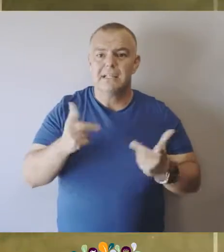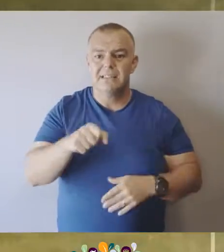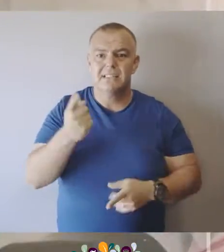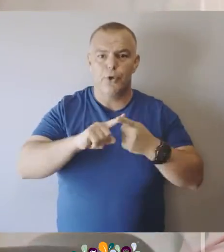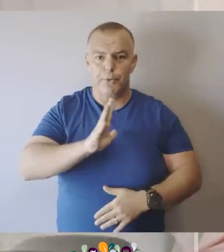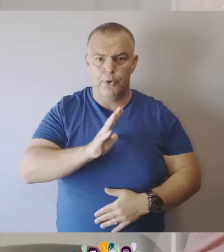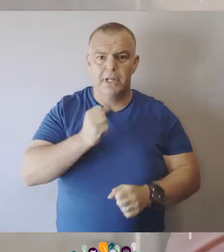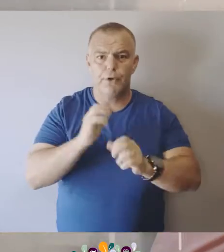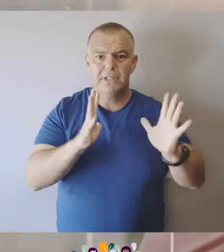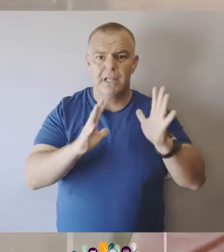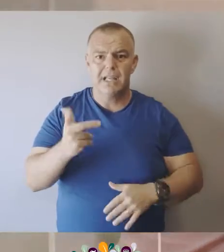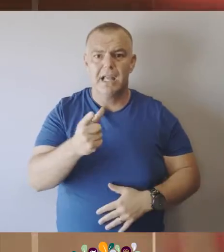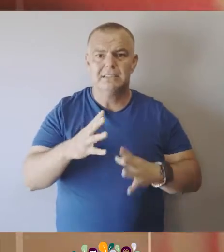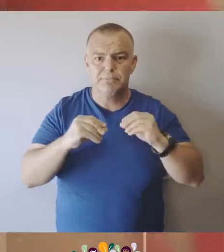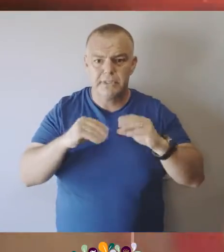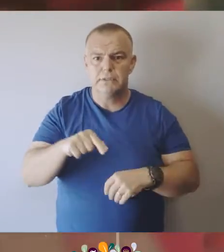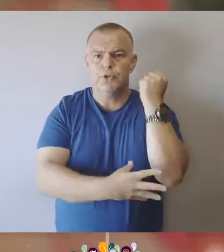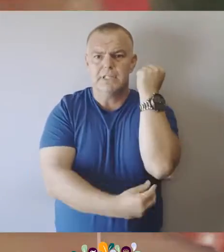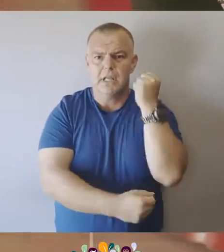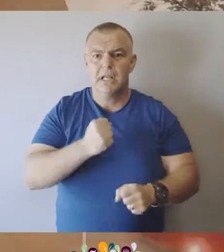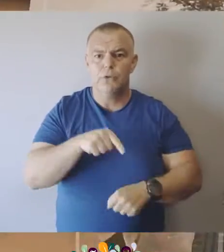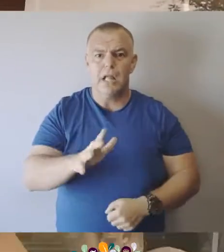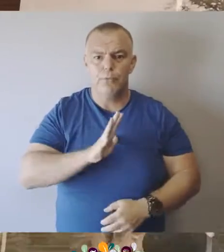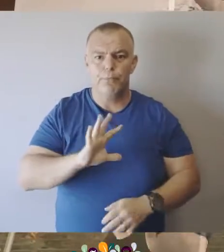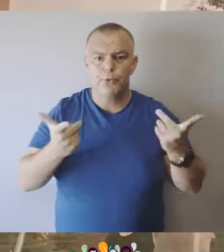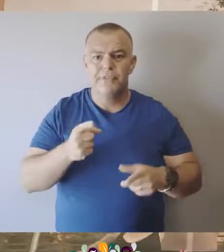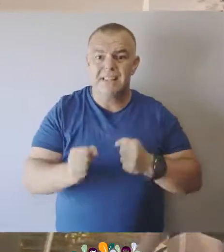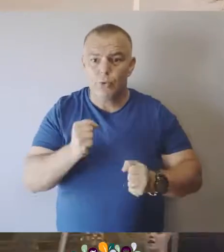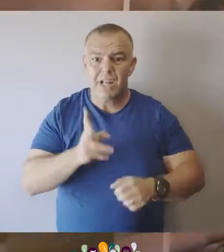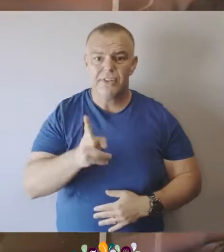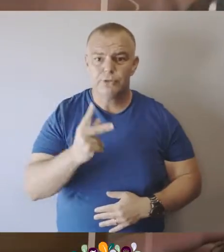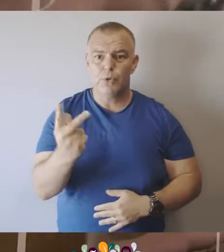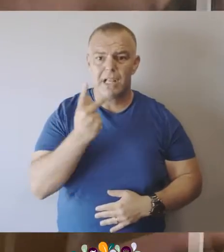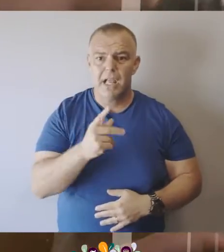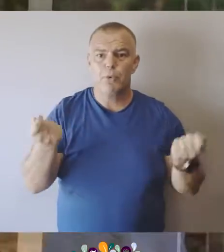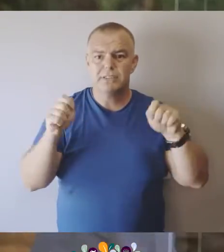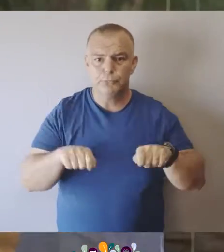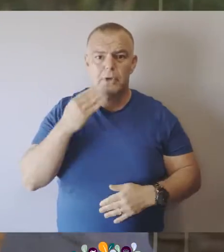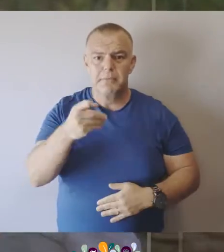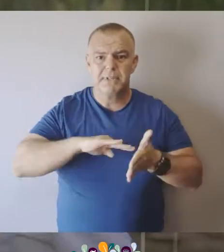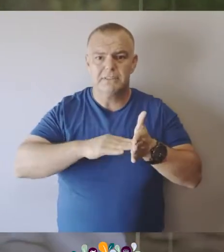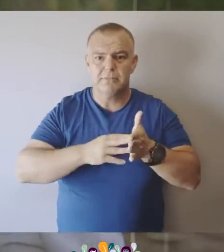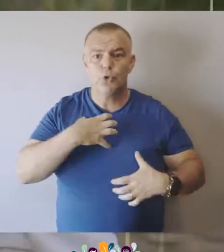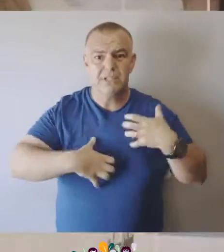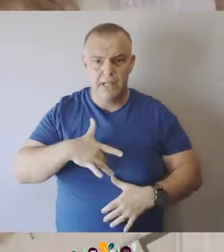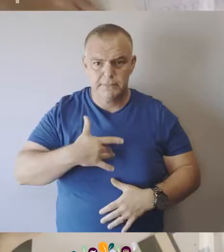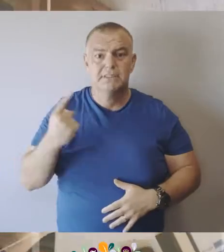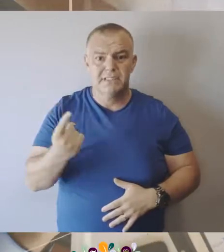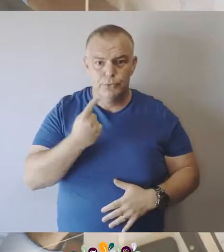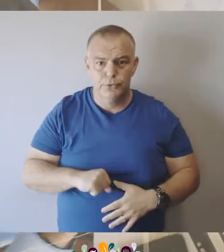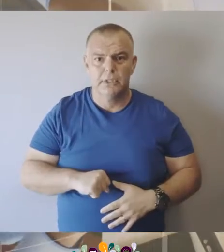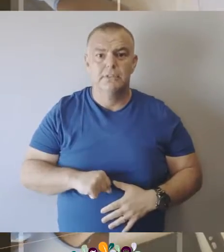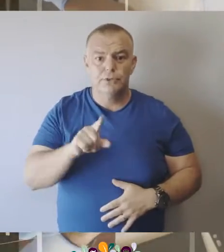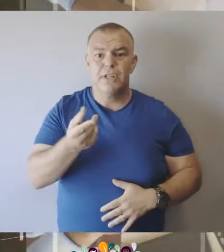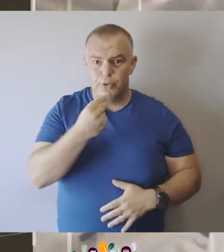αποκλεισμού με υπηρεσίες ψυχολογικής στήριξης, διατροφής, αθλητικών δραστηριοτήτων, πολιτιστικών και παιδαγωγικών δράσεων, λογιστικής